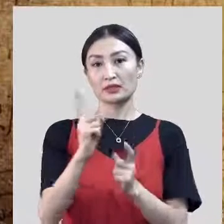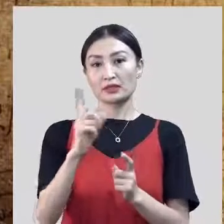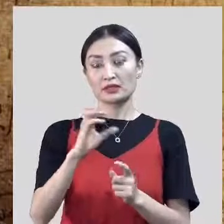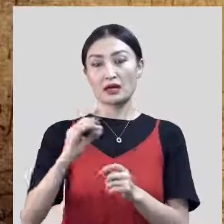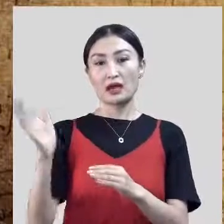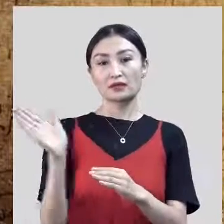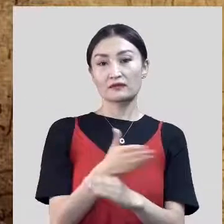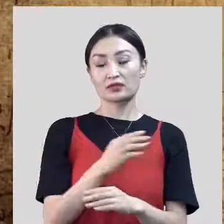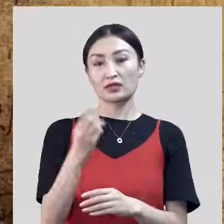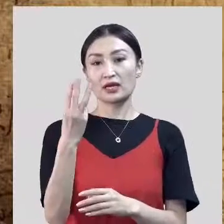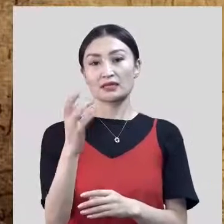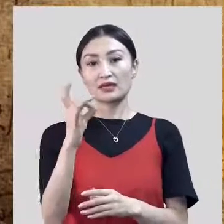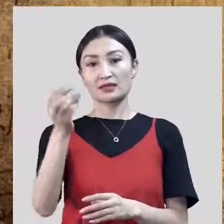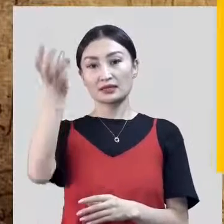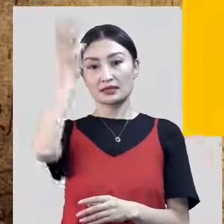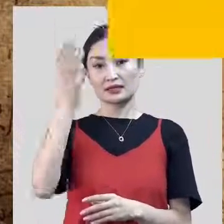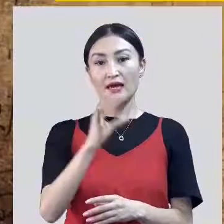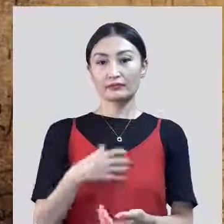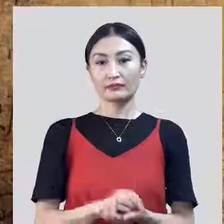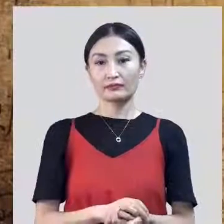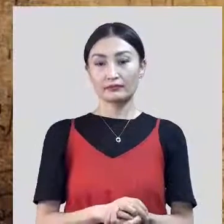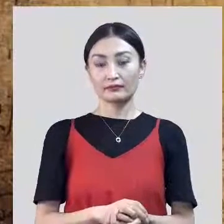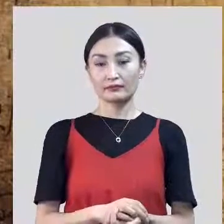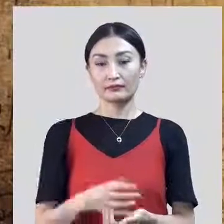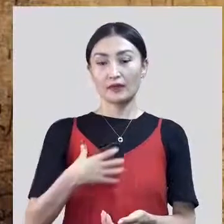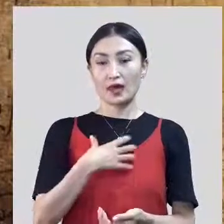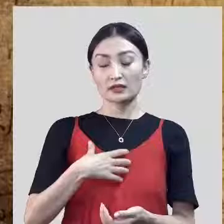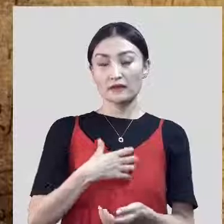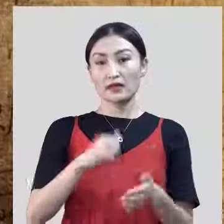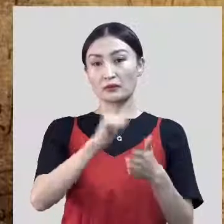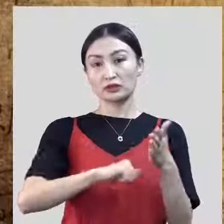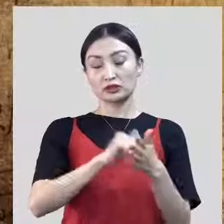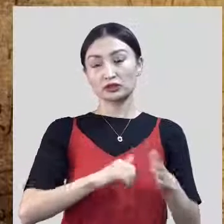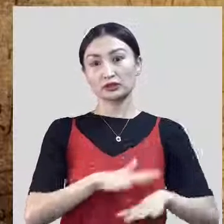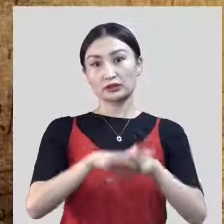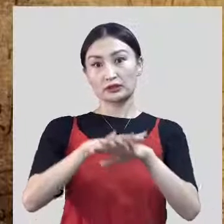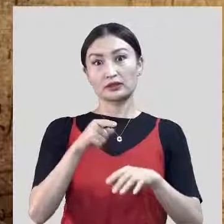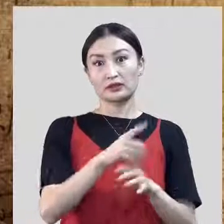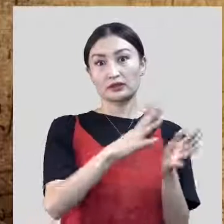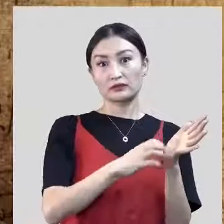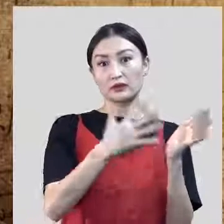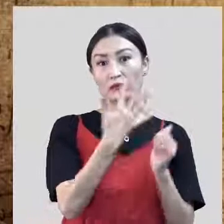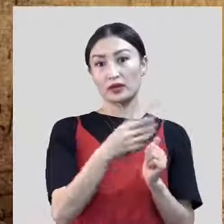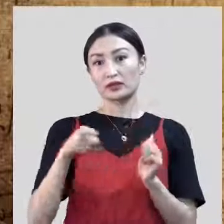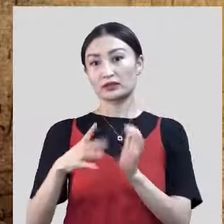свержения царизма основные причины революции 1905